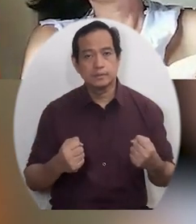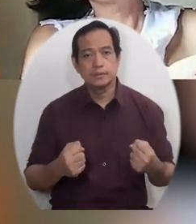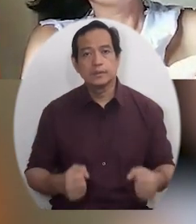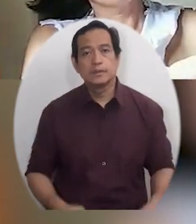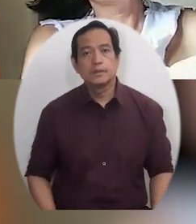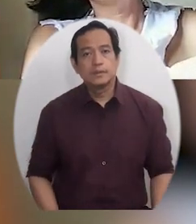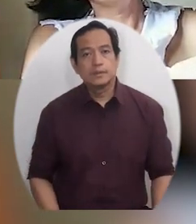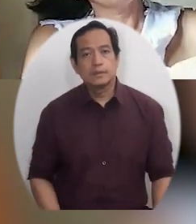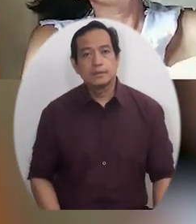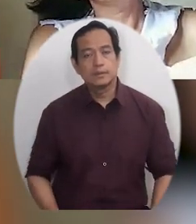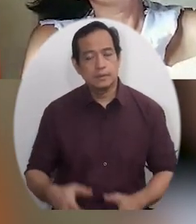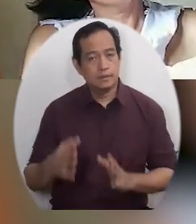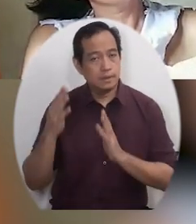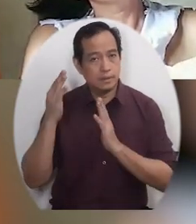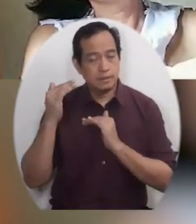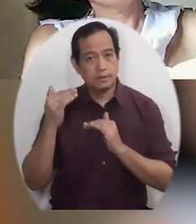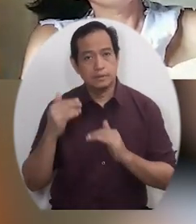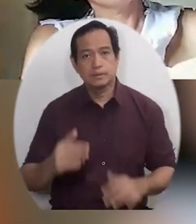na